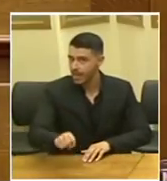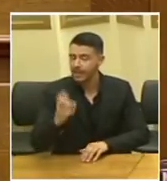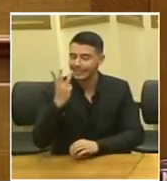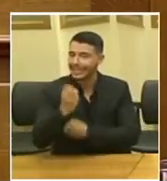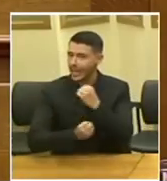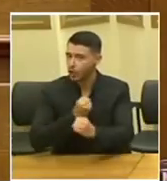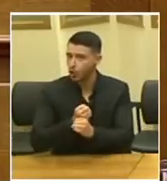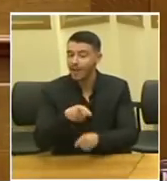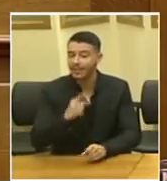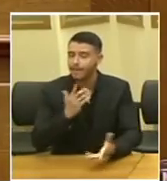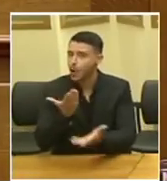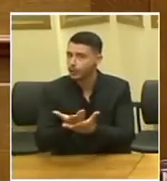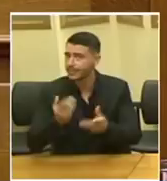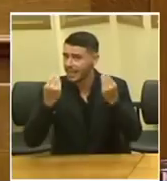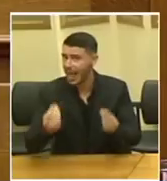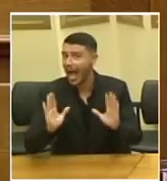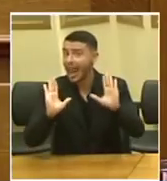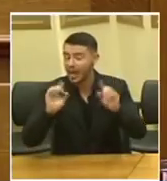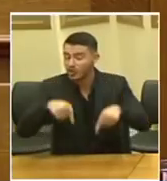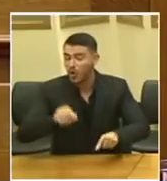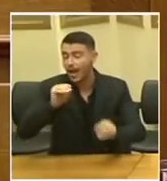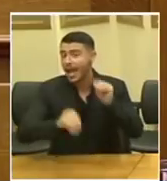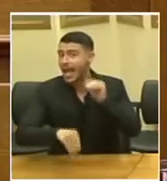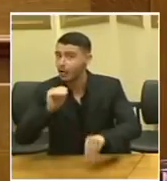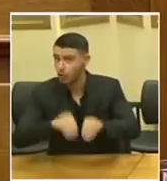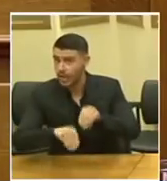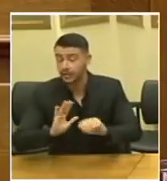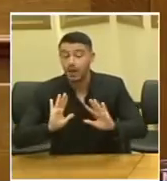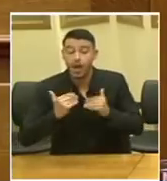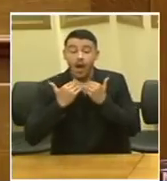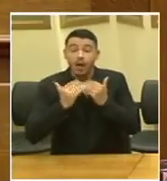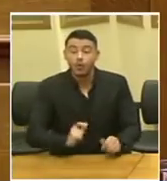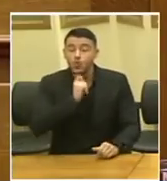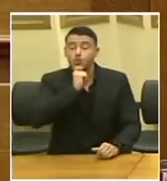παραμέναμε. Αλλά τώρα έχουμε εκλογές και δεν μπορούμε να πάμε με τέτοια πρόταση.